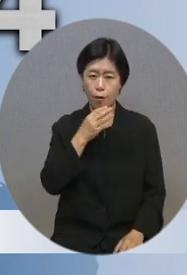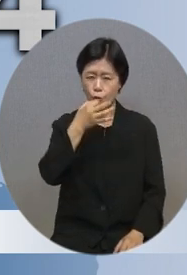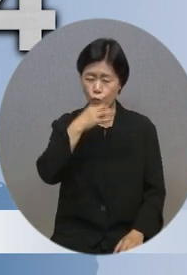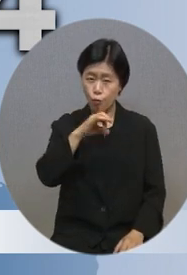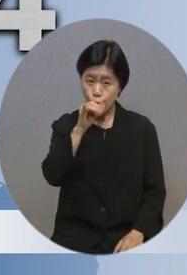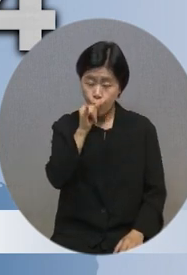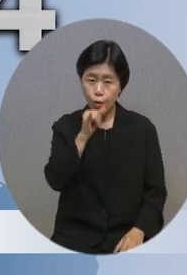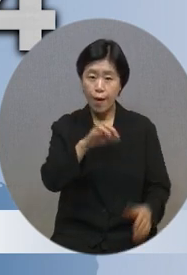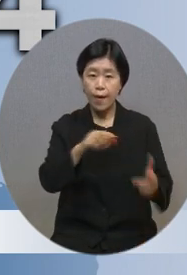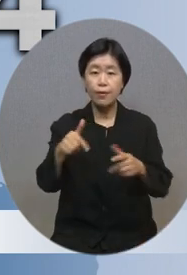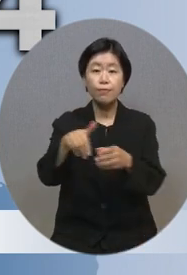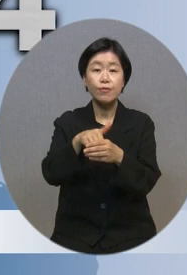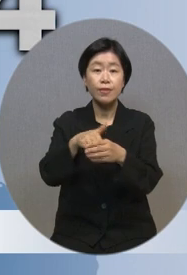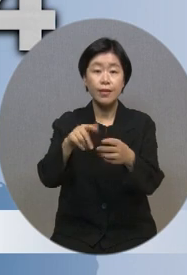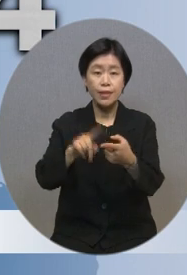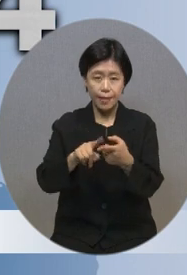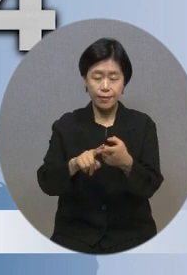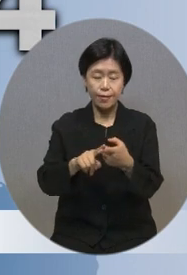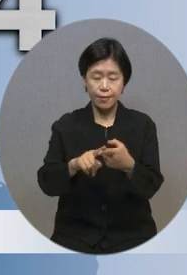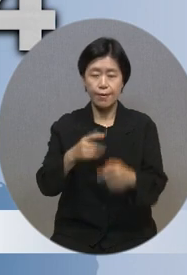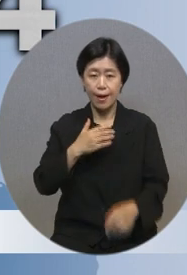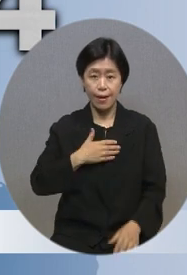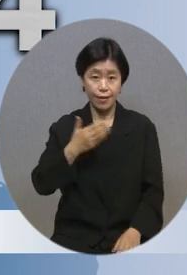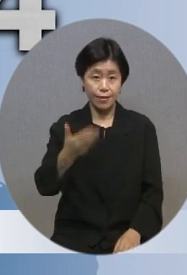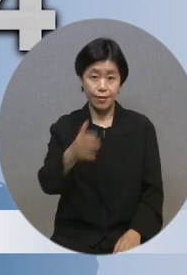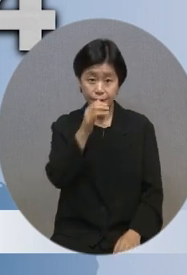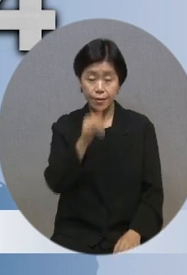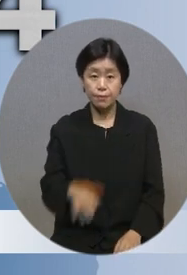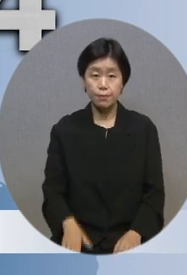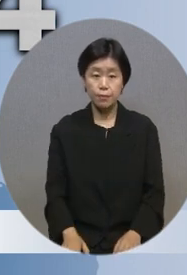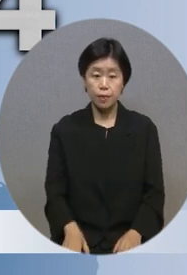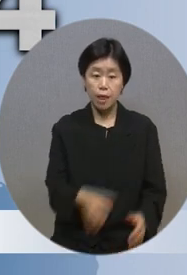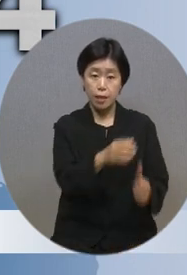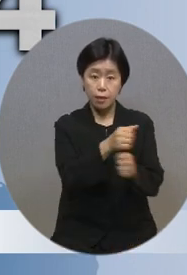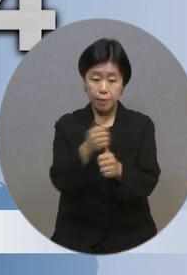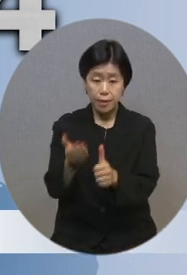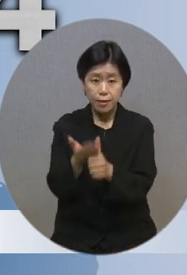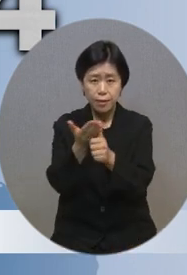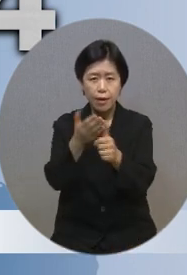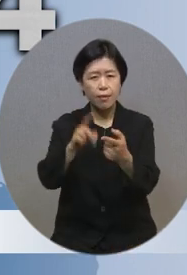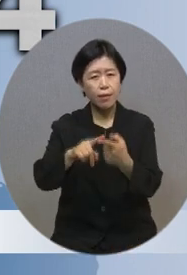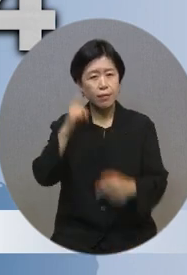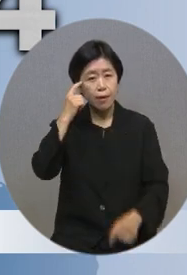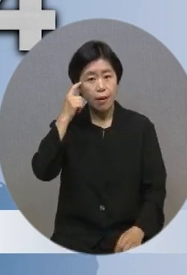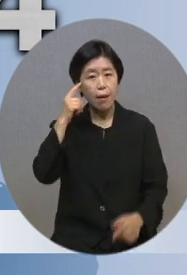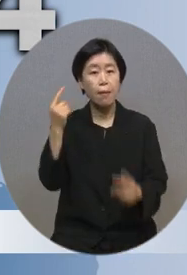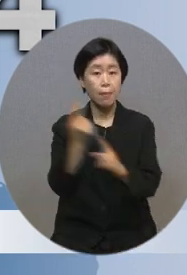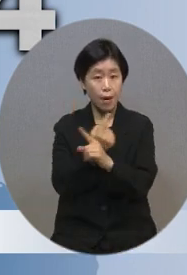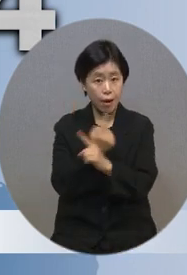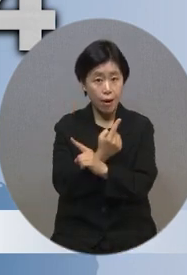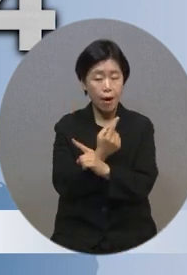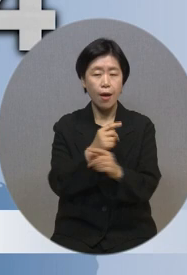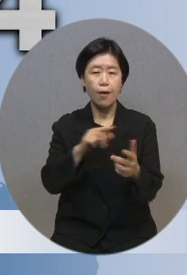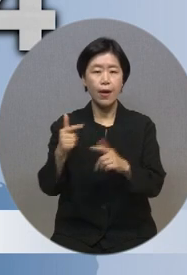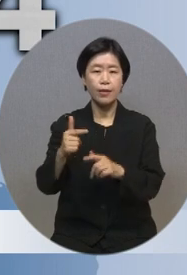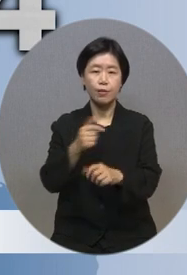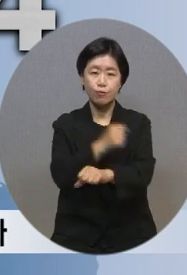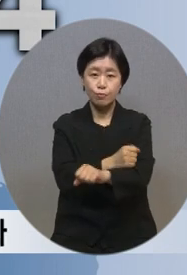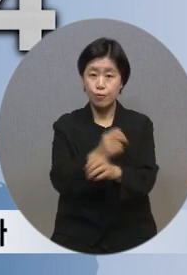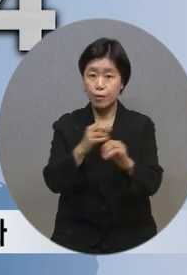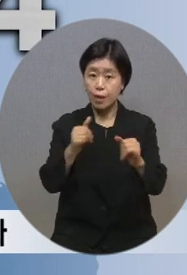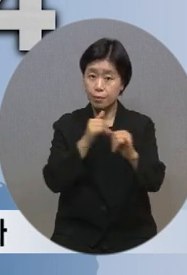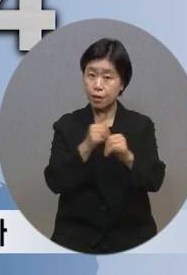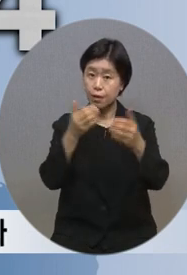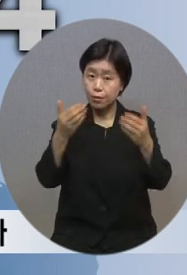위한 입양의 날 기념식이 열렸는데요. 입양 인식 개선 캠페인과 유공자 포착, 마술쇼를 비롯해 가족의